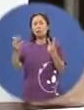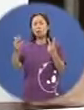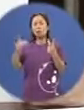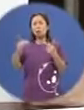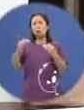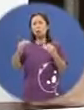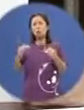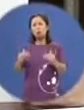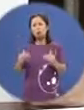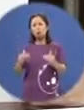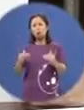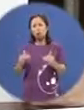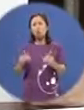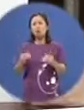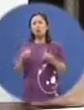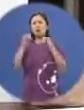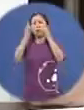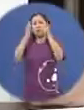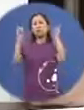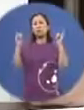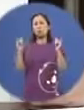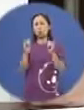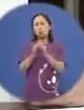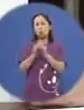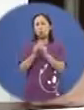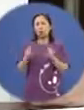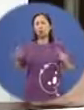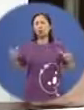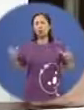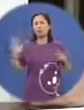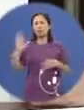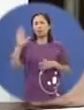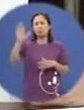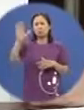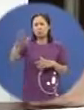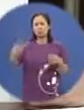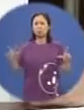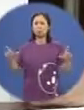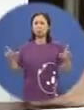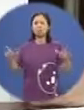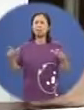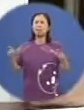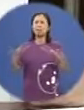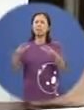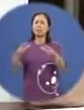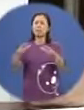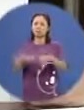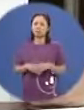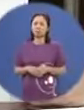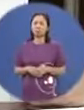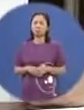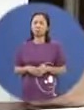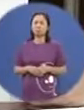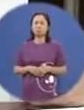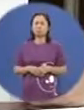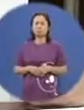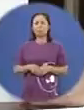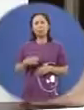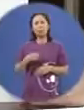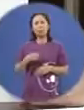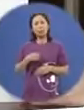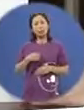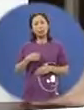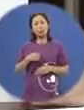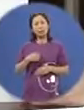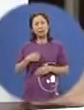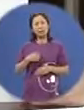くんですね。でちょうど例えば私たちよりもちょっとお兄さんお姉さんぐらいの頃